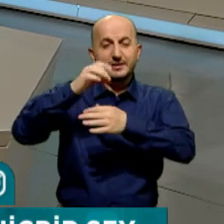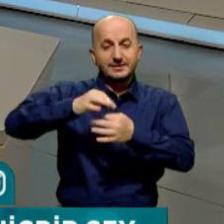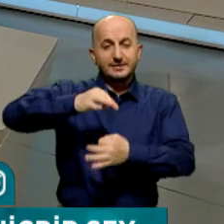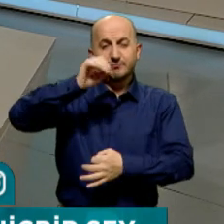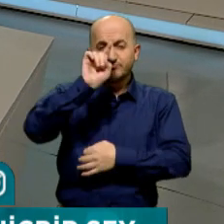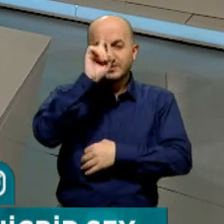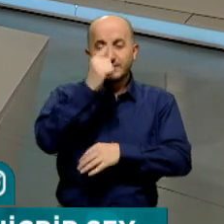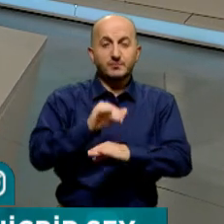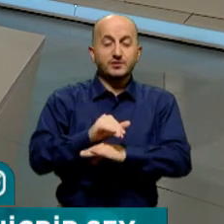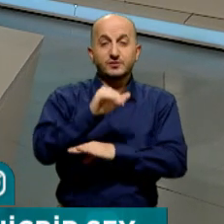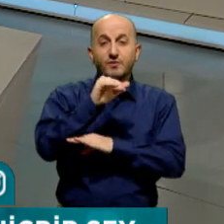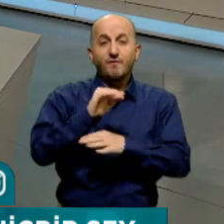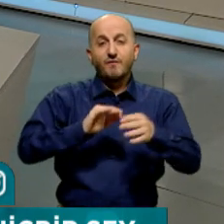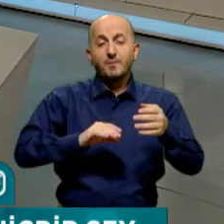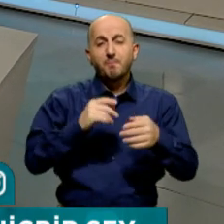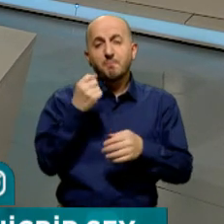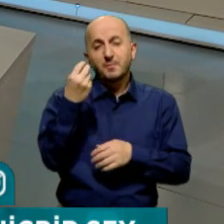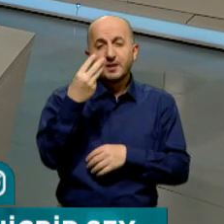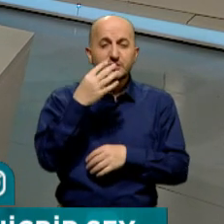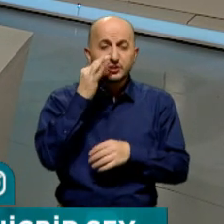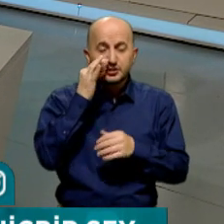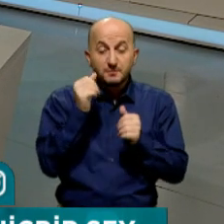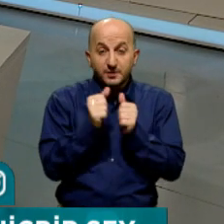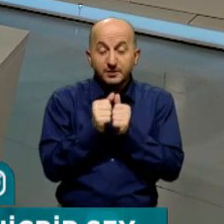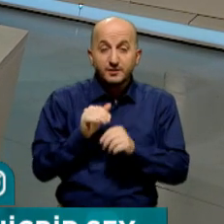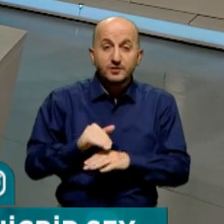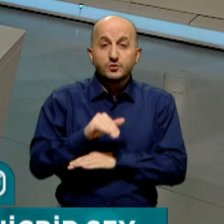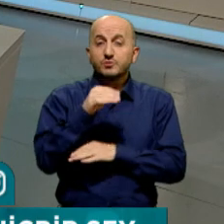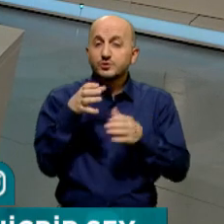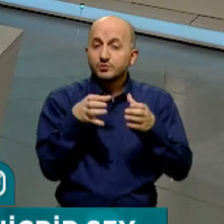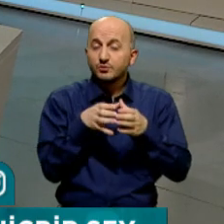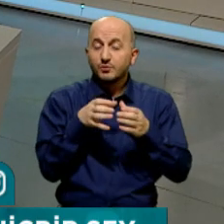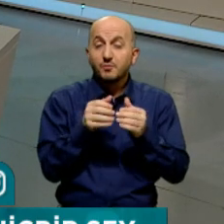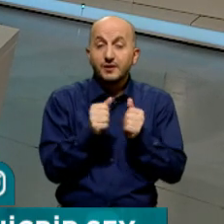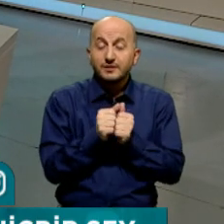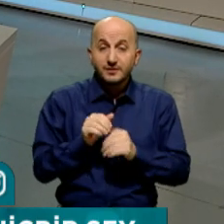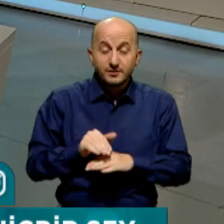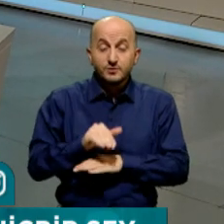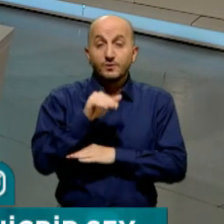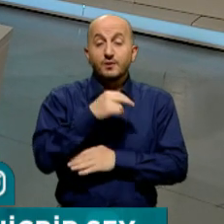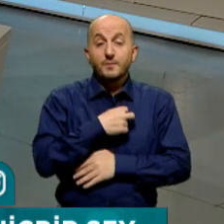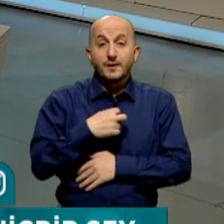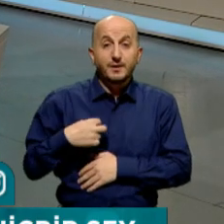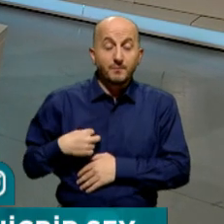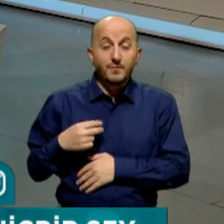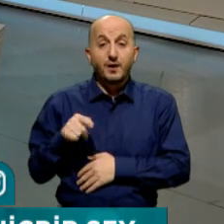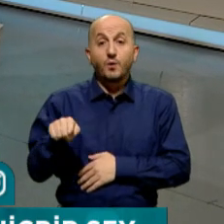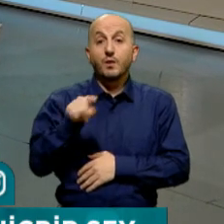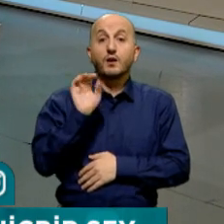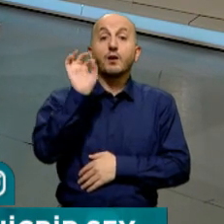tek başına yaşıyor veyahut da birkaç kişi birlikte yaşıyorlar, bir kabile birlikte yaşıyorlar. Peygamber onlara